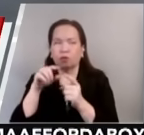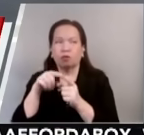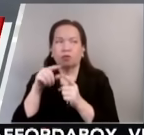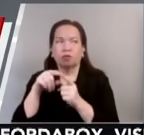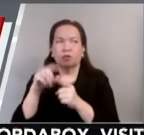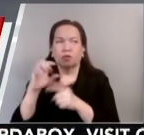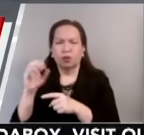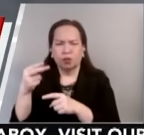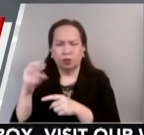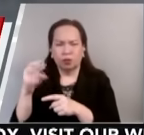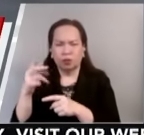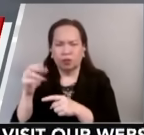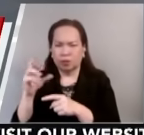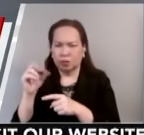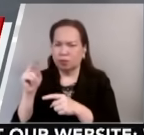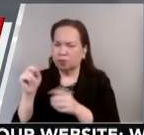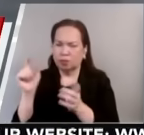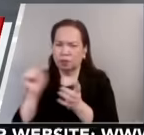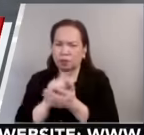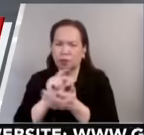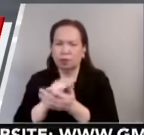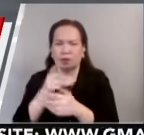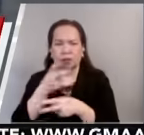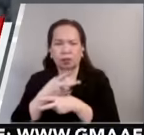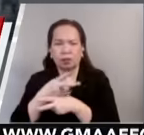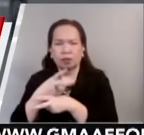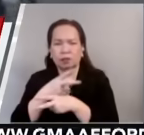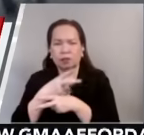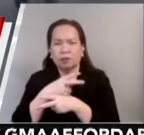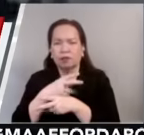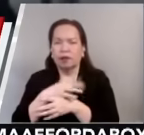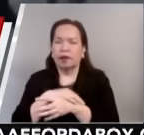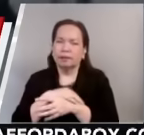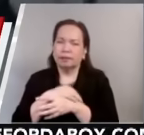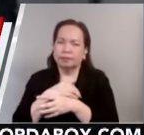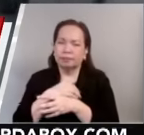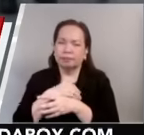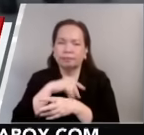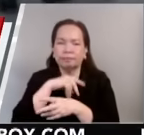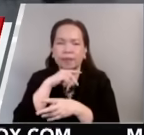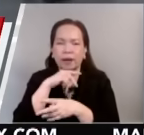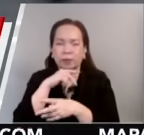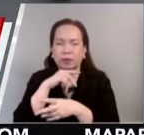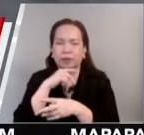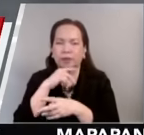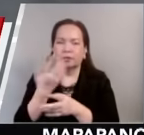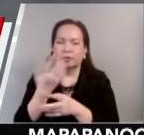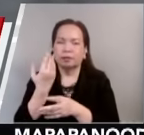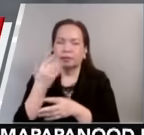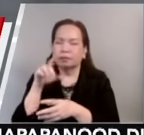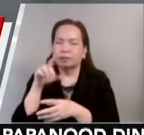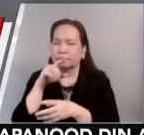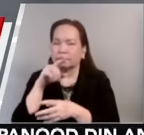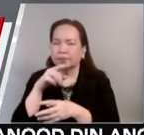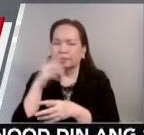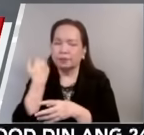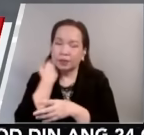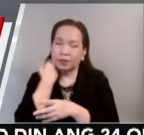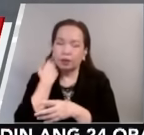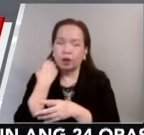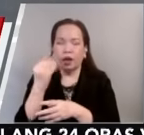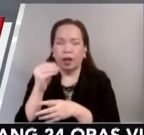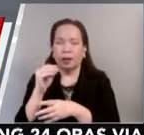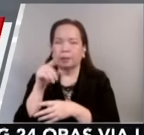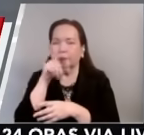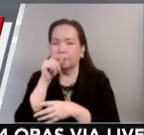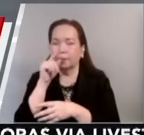loob ng Pierre bilang pag-iingat pa rin sa African swine Fever at bird flu at yyan muna ang latest mula rito sa Batangas City masagan ng bagong